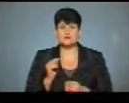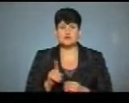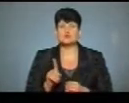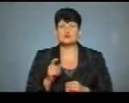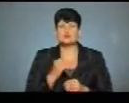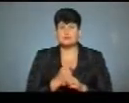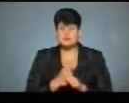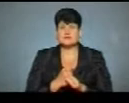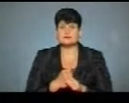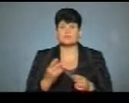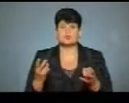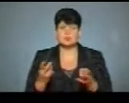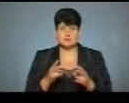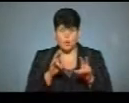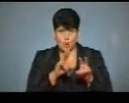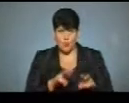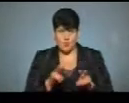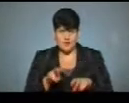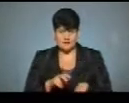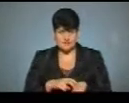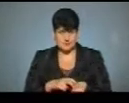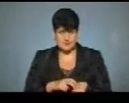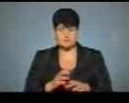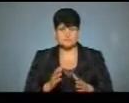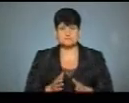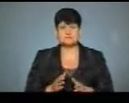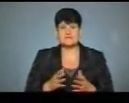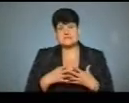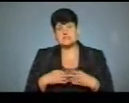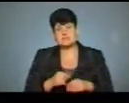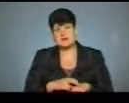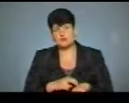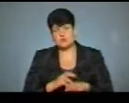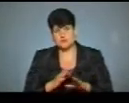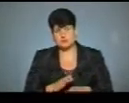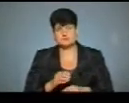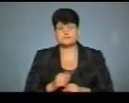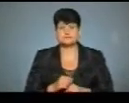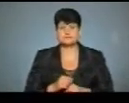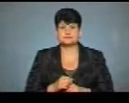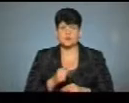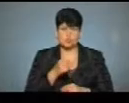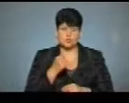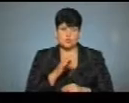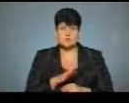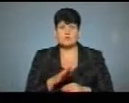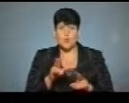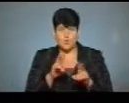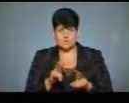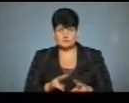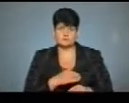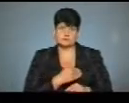зробити щеплення, потрібен огляд лікаря, педіатра чи сімейного лікаря, якщо це в дорослих. Лікар оглядає,